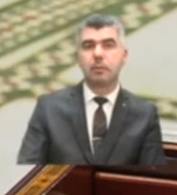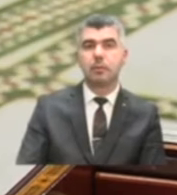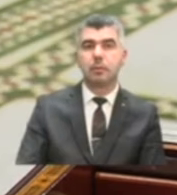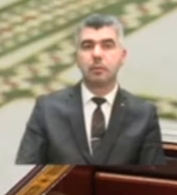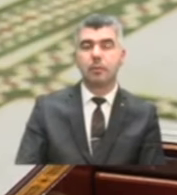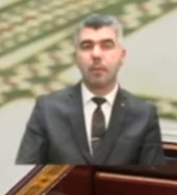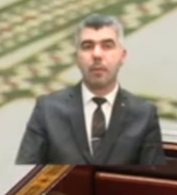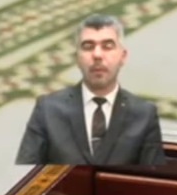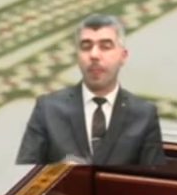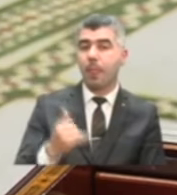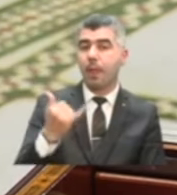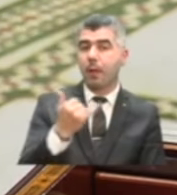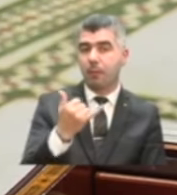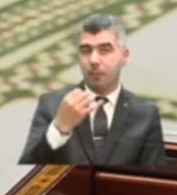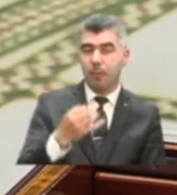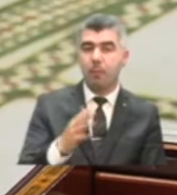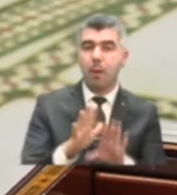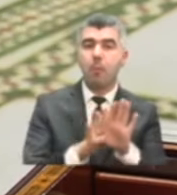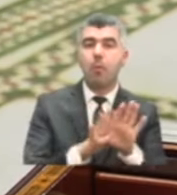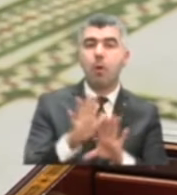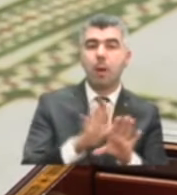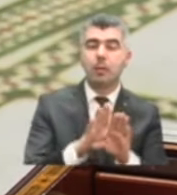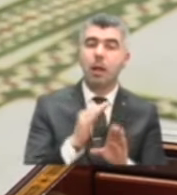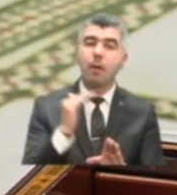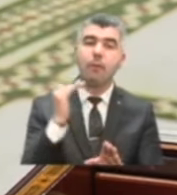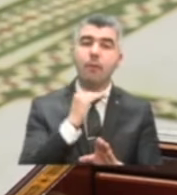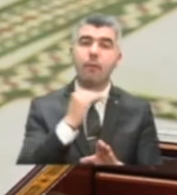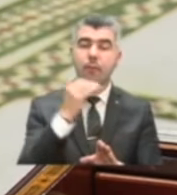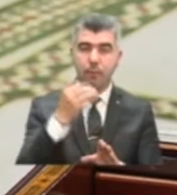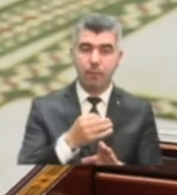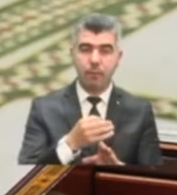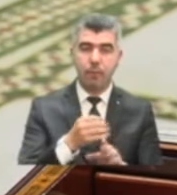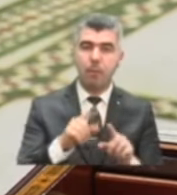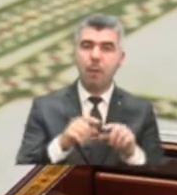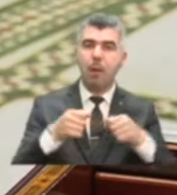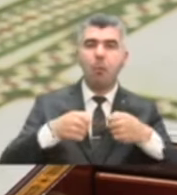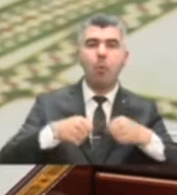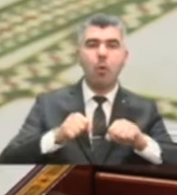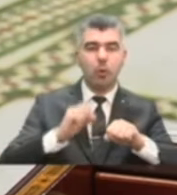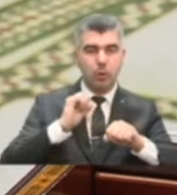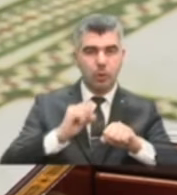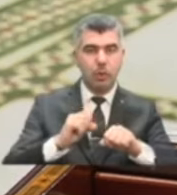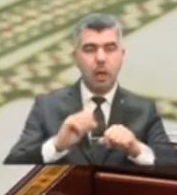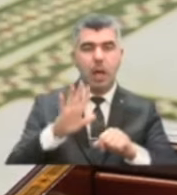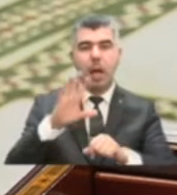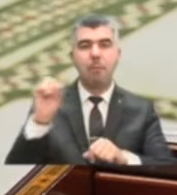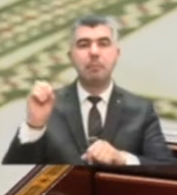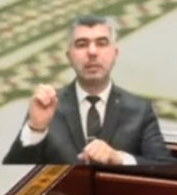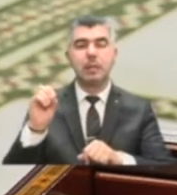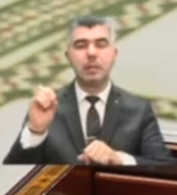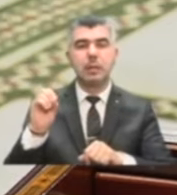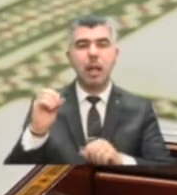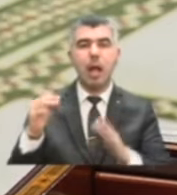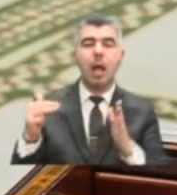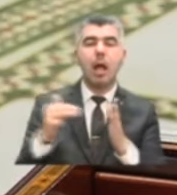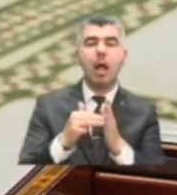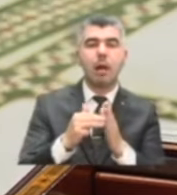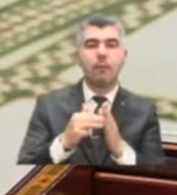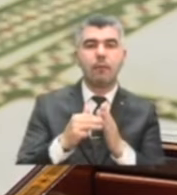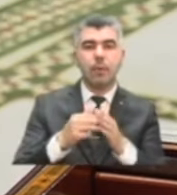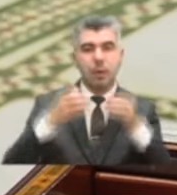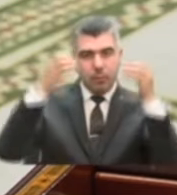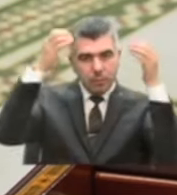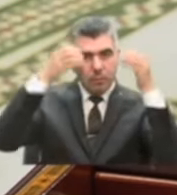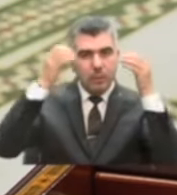يعني المبادرة مستعجلة بالنسبة للموتورات. غنوزعوا 50,000 خوذة وقائية، خصنا